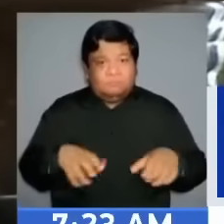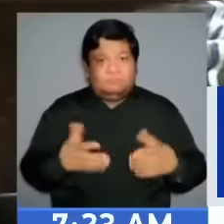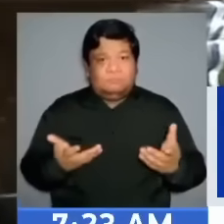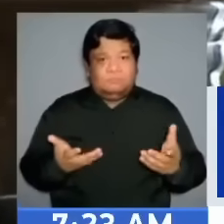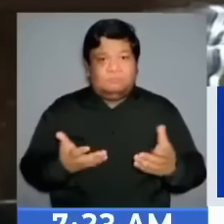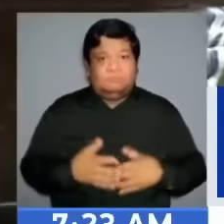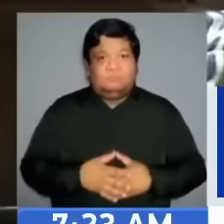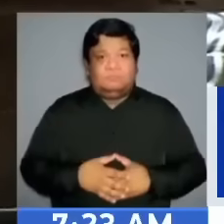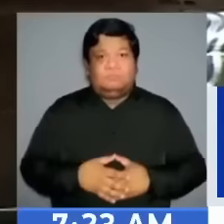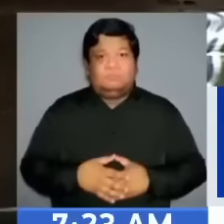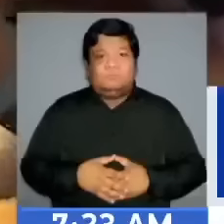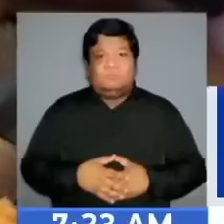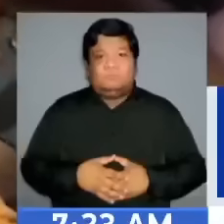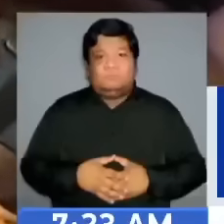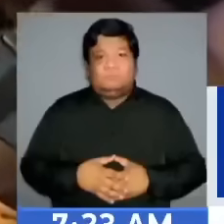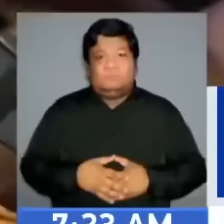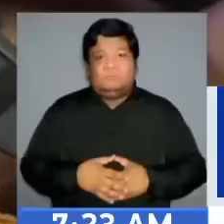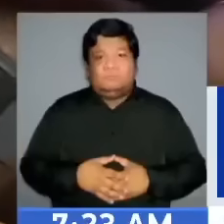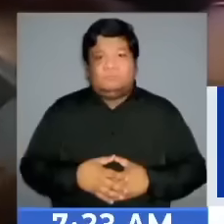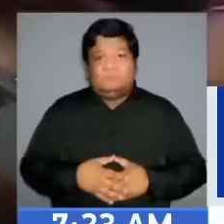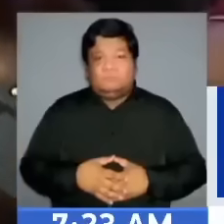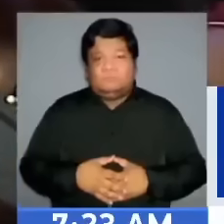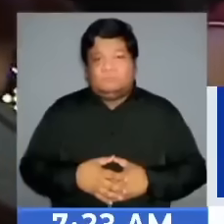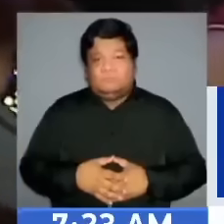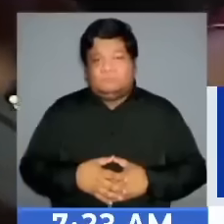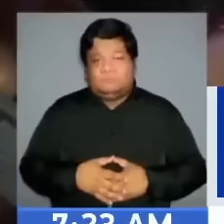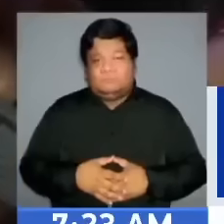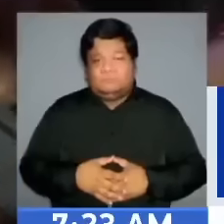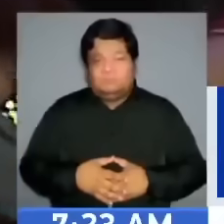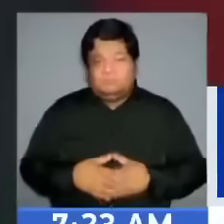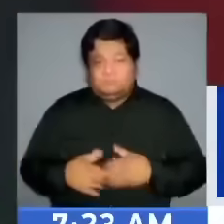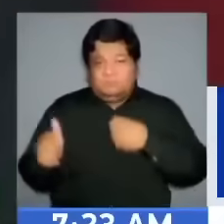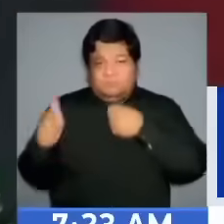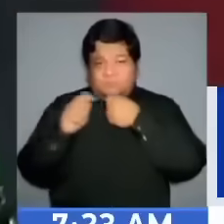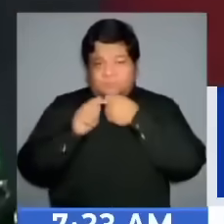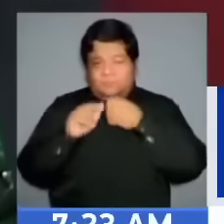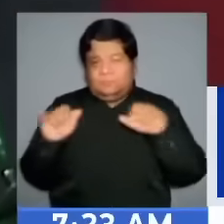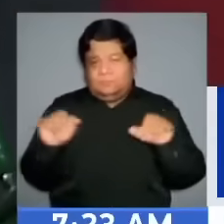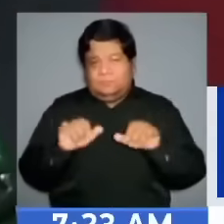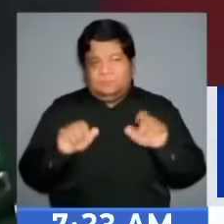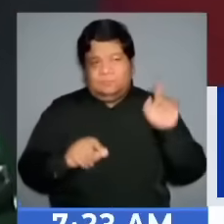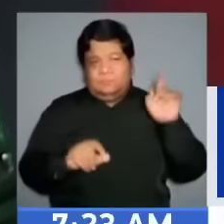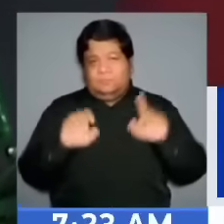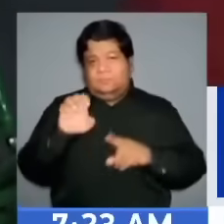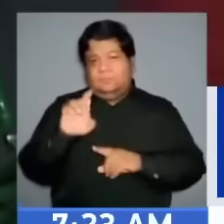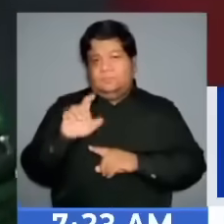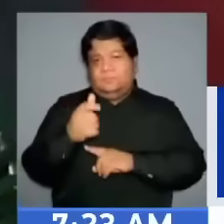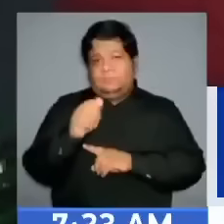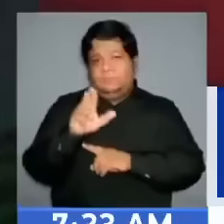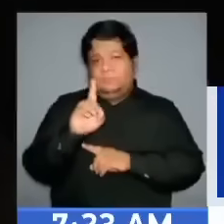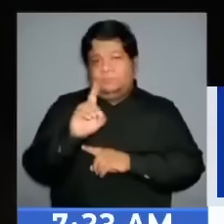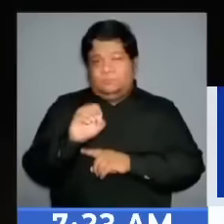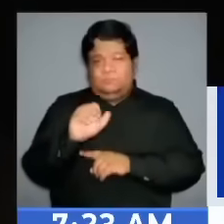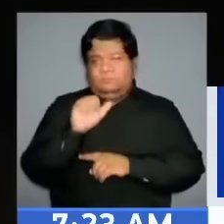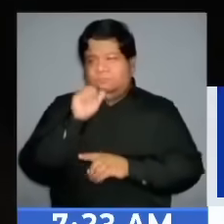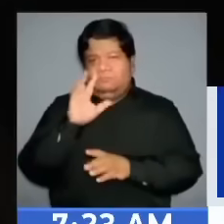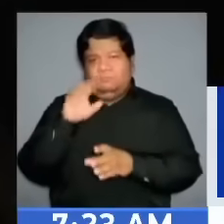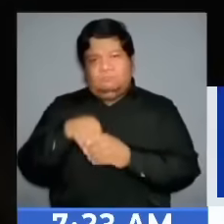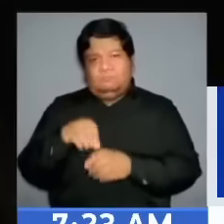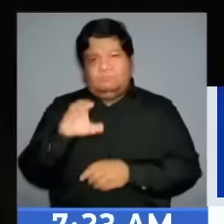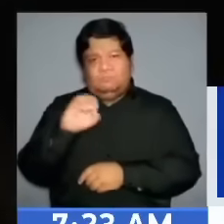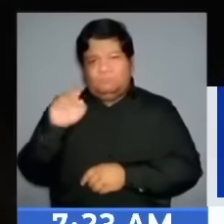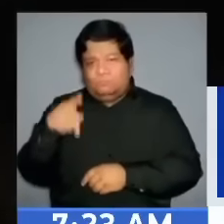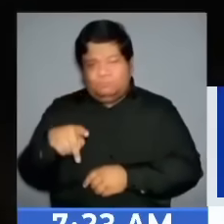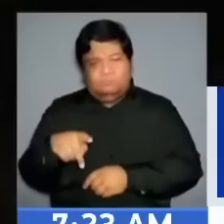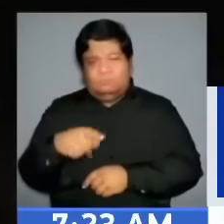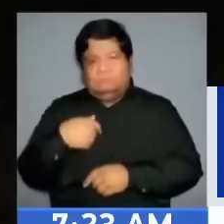ang government natin. Yan din ang hinaing ni Edgardo. Hindi raw siya miyembro ng kooperatiba at hindi rin kakayanin na maghulog